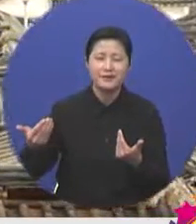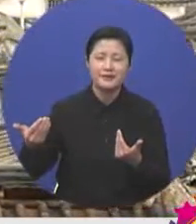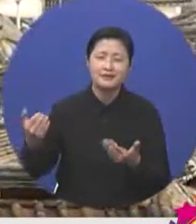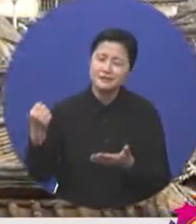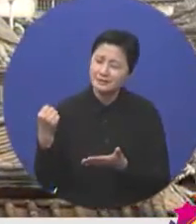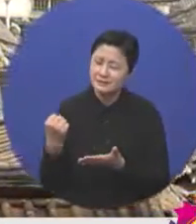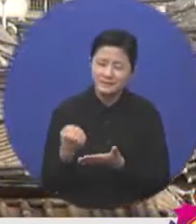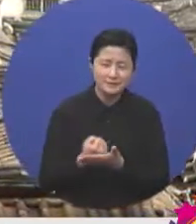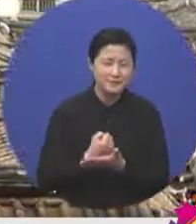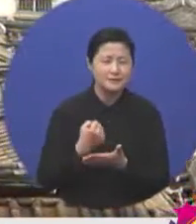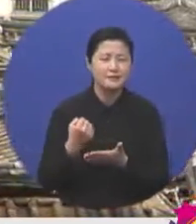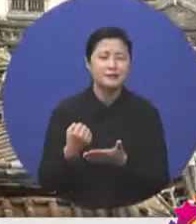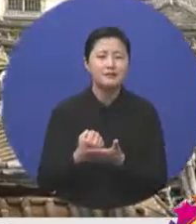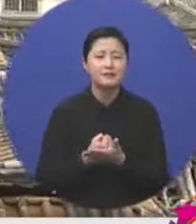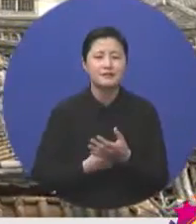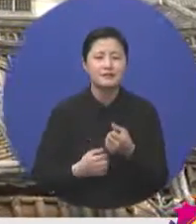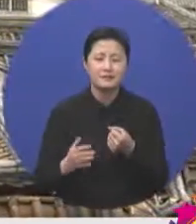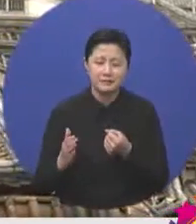이별이